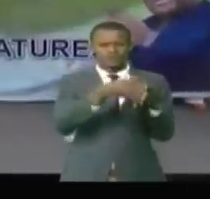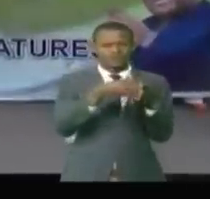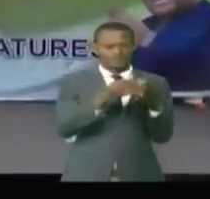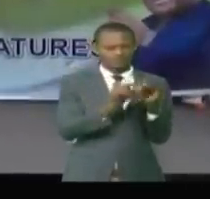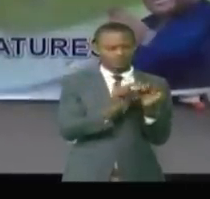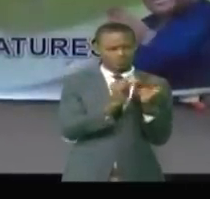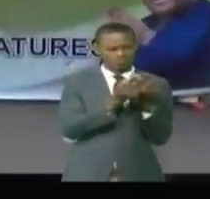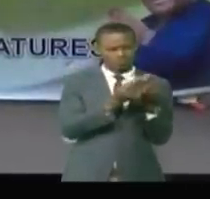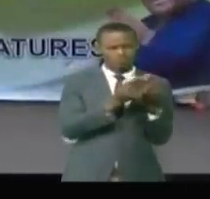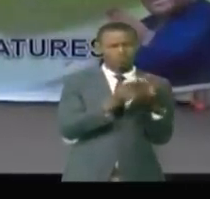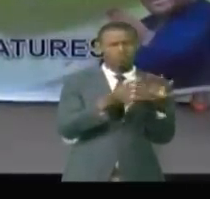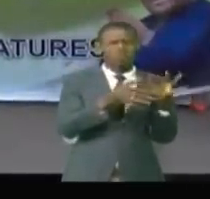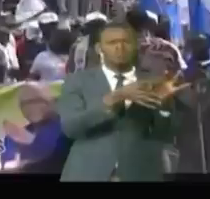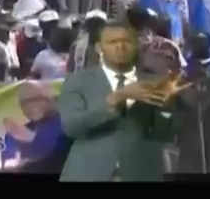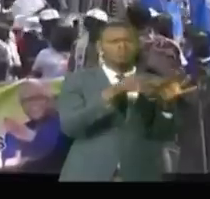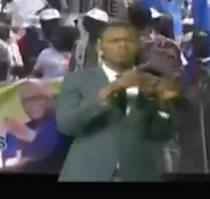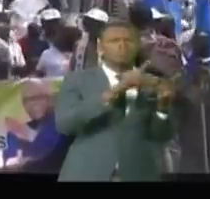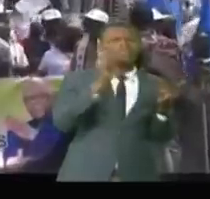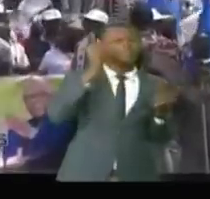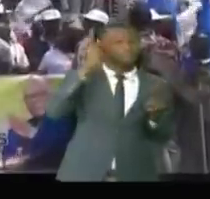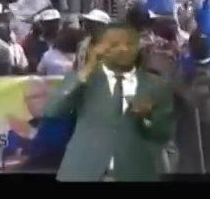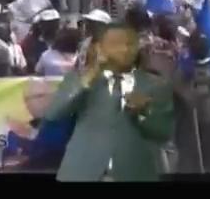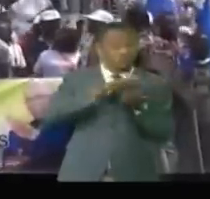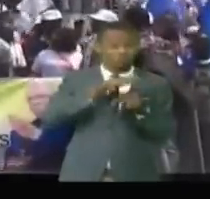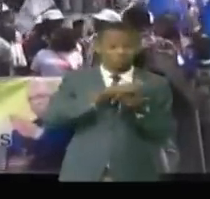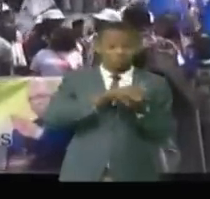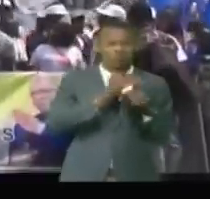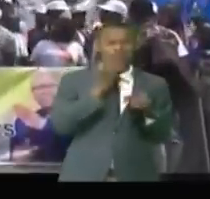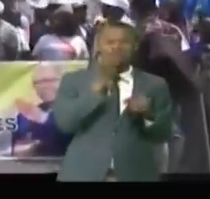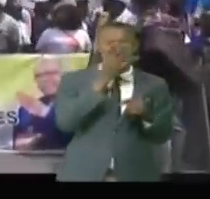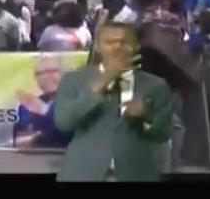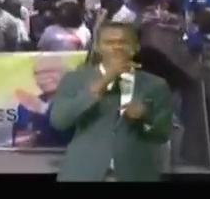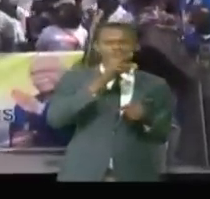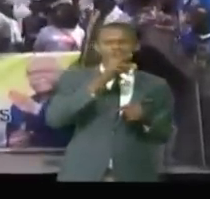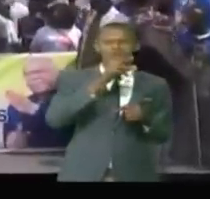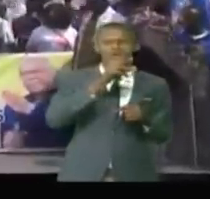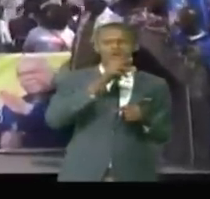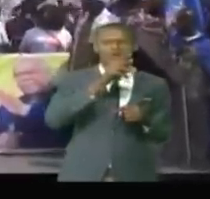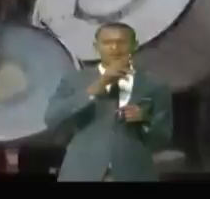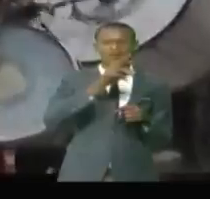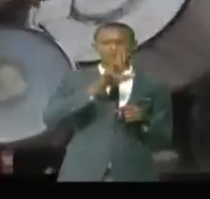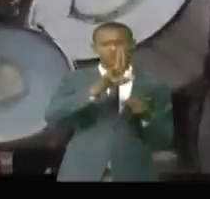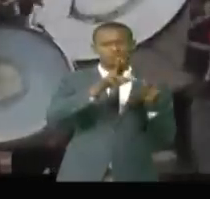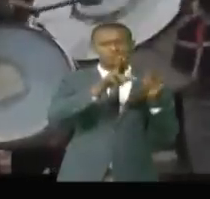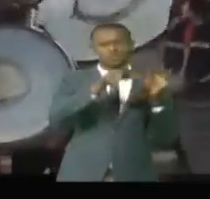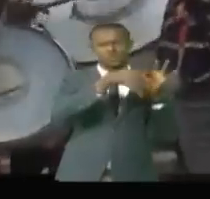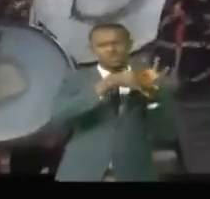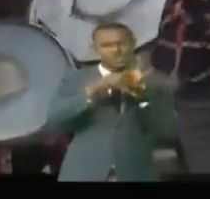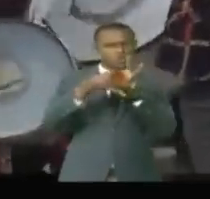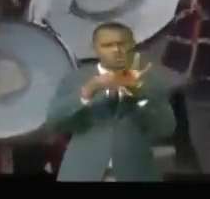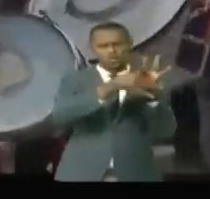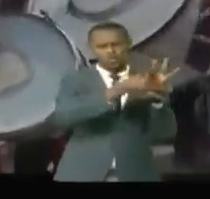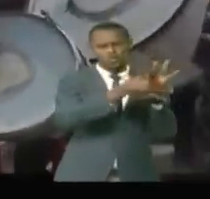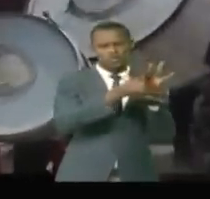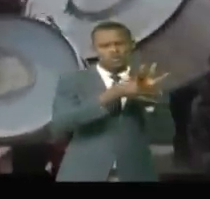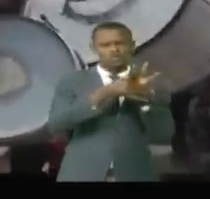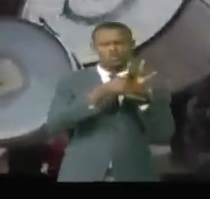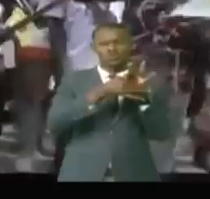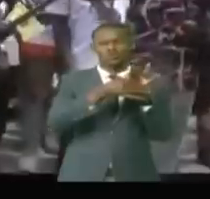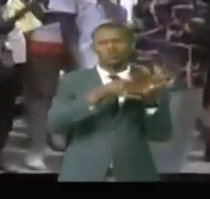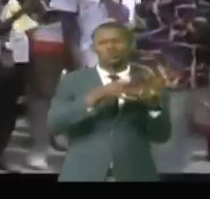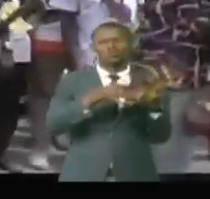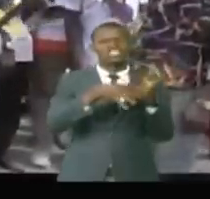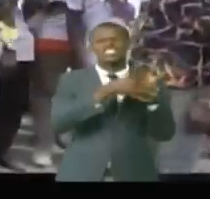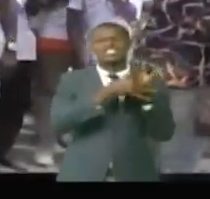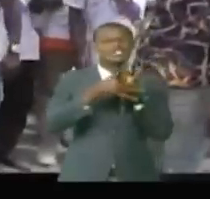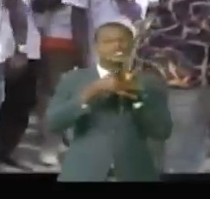Tshilombo pour déposer sa candidature à la CENI ce samedi 7 octobre pour la présidentielle prochaine de 2023. Des langues se